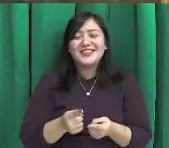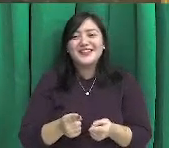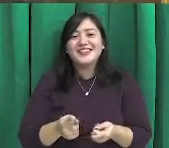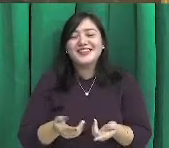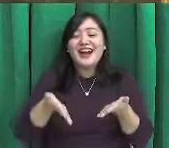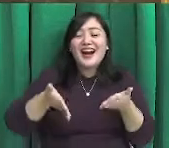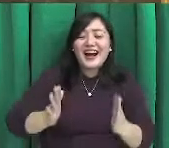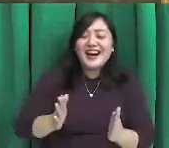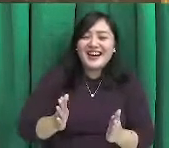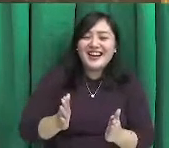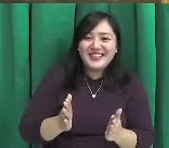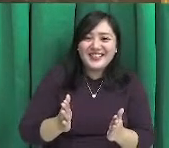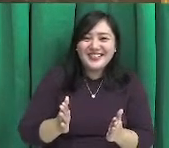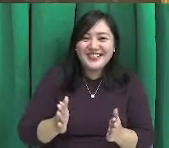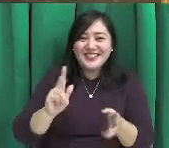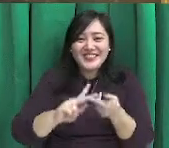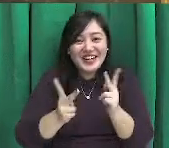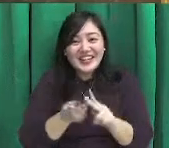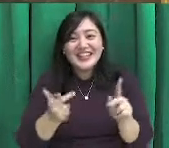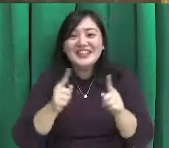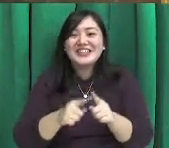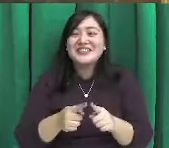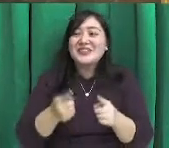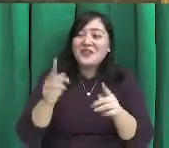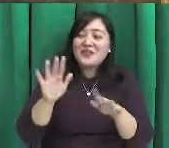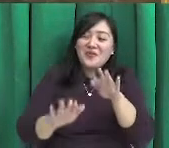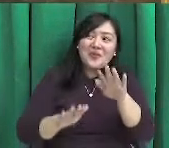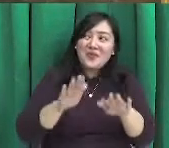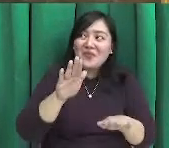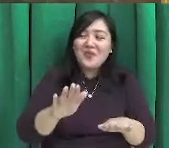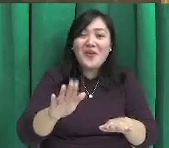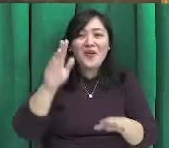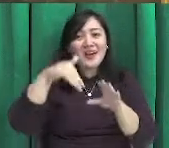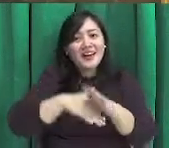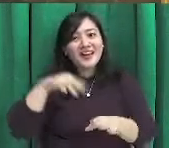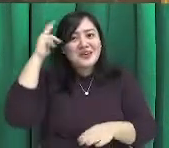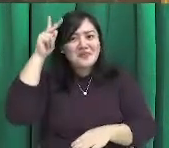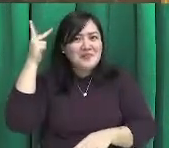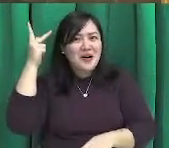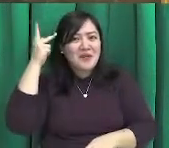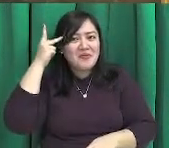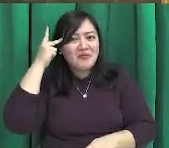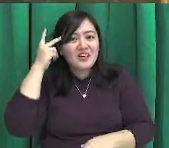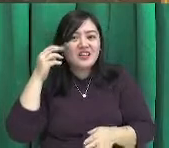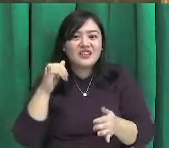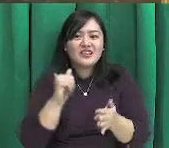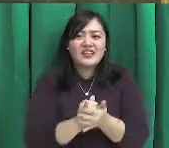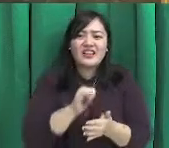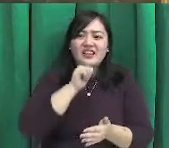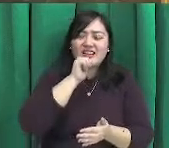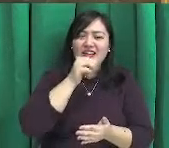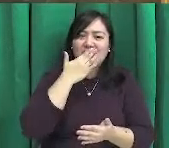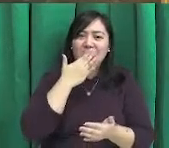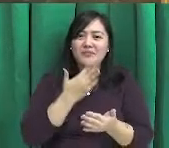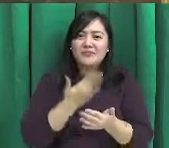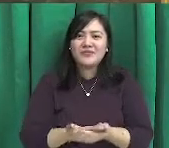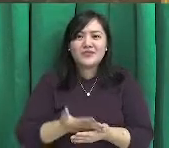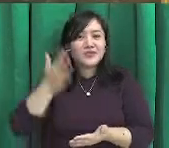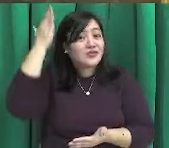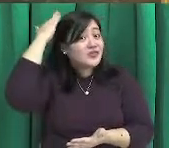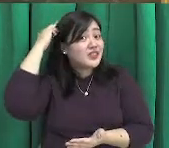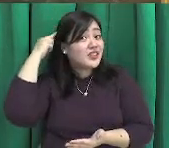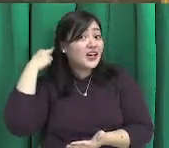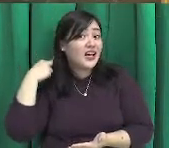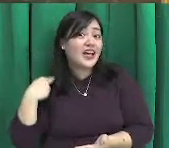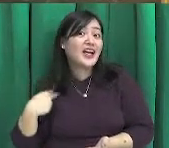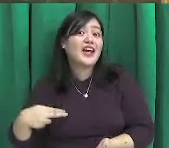ng tubig. You know? Eh, napakahirap niya, mga kapatid. You see, hindi mo malang nakikita, yung